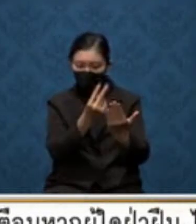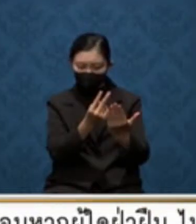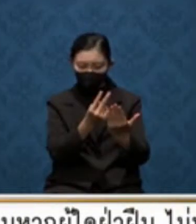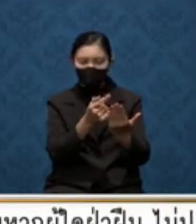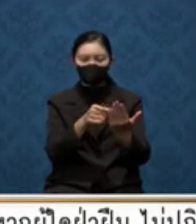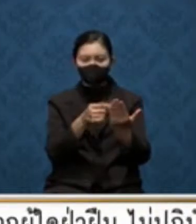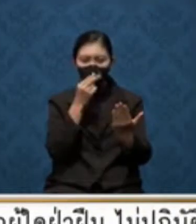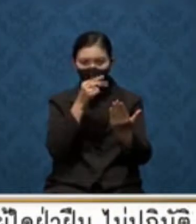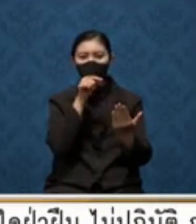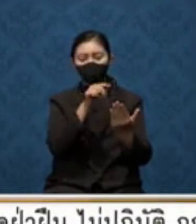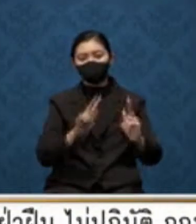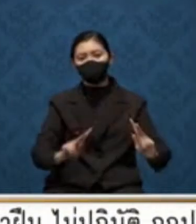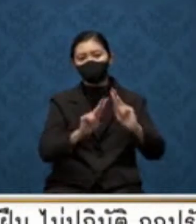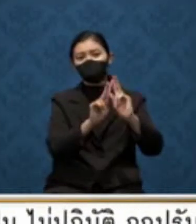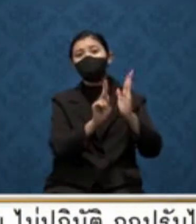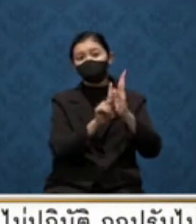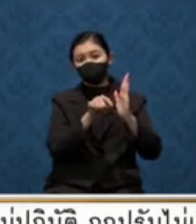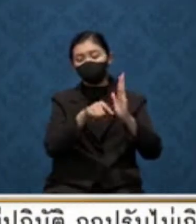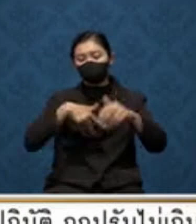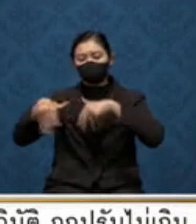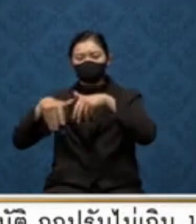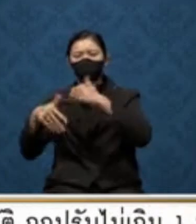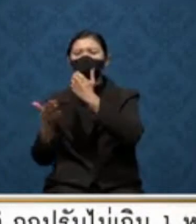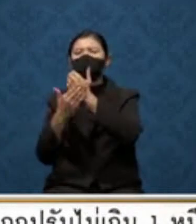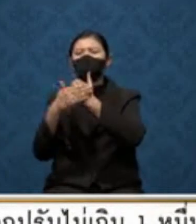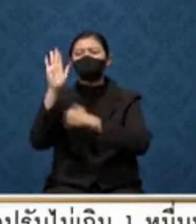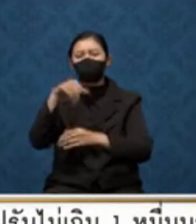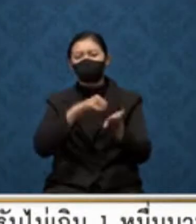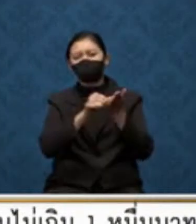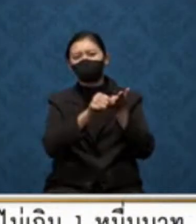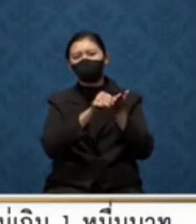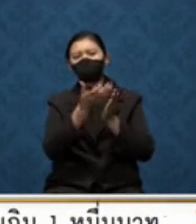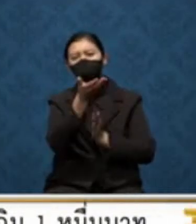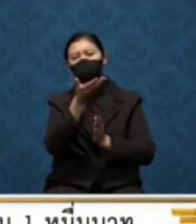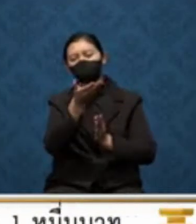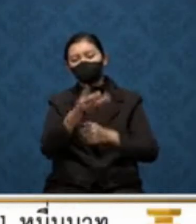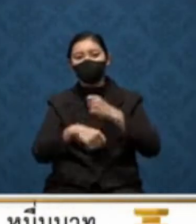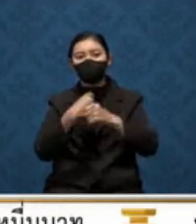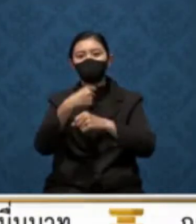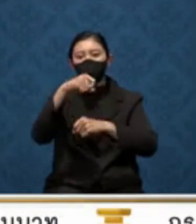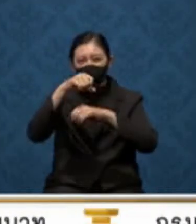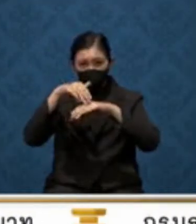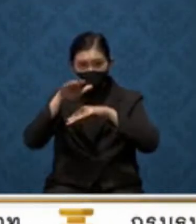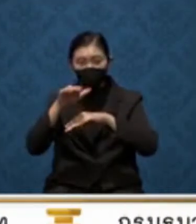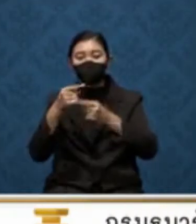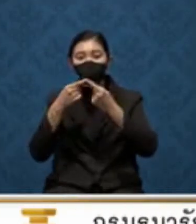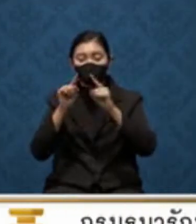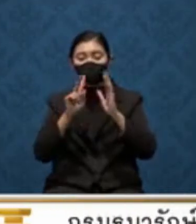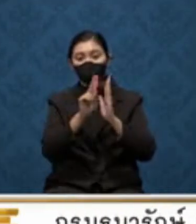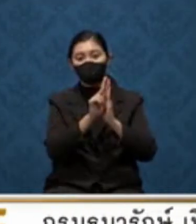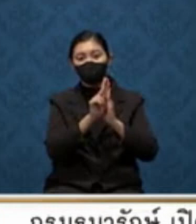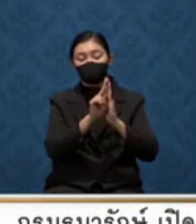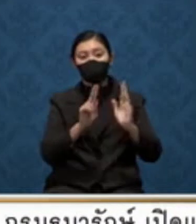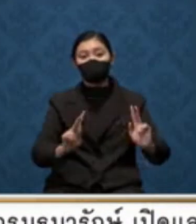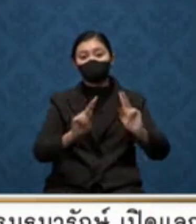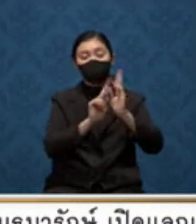มานบสิบปีแต่ไมไดรกแ้ไขวันนี้เรากำลจะออกกดหมายมามีกดกระสวงเอามาหนึฉภับแลวบวเพีงพอแล้วมั